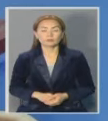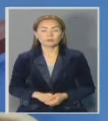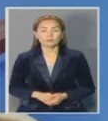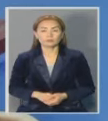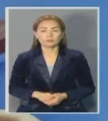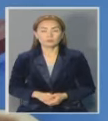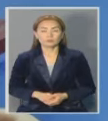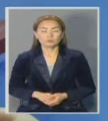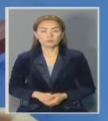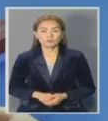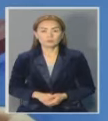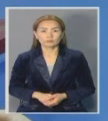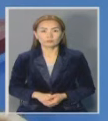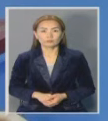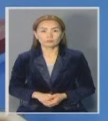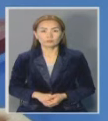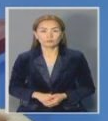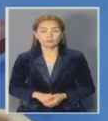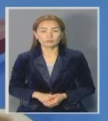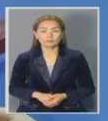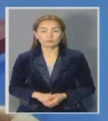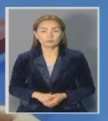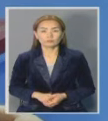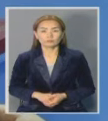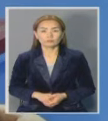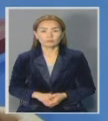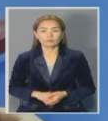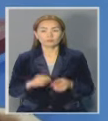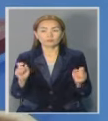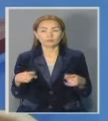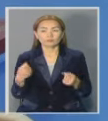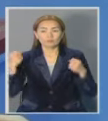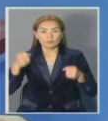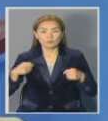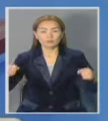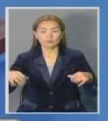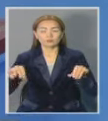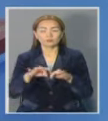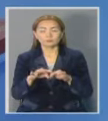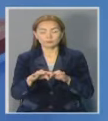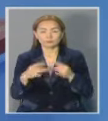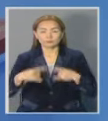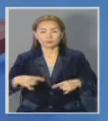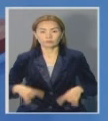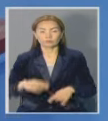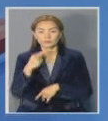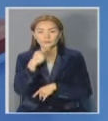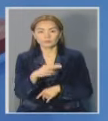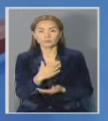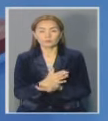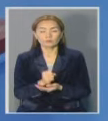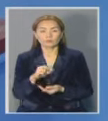ол менің қой тұқымдардың сүлесін шығардық, типін шығардық. Вот оның бәрі мысалы Құрманғазы ауданында, Сүйіндік